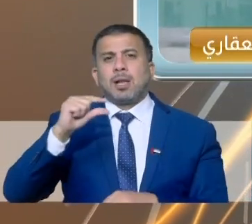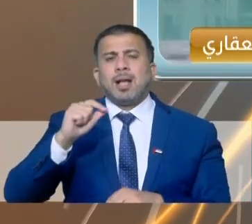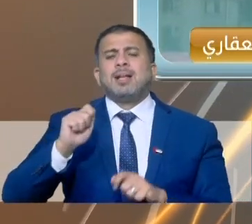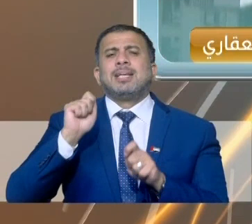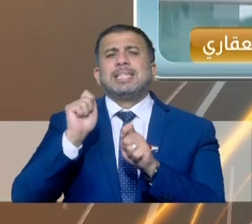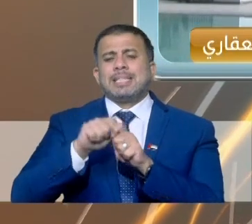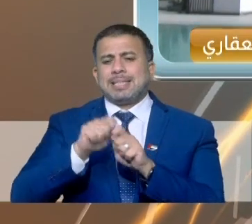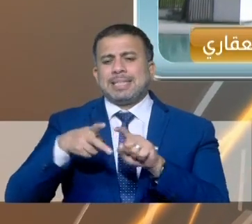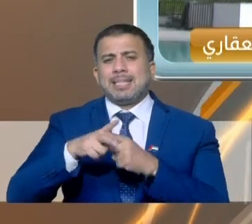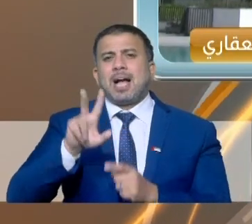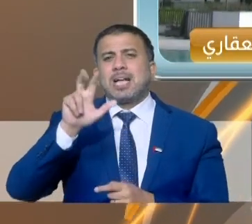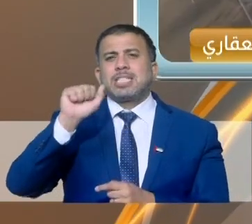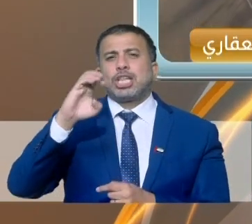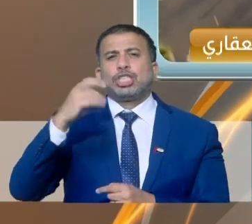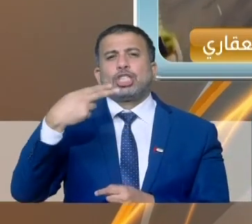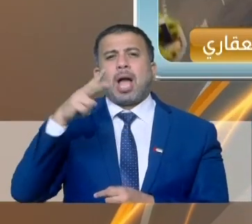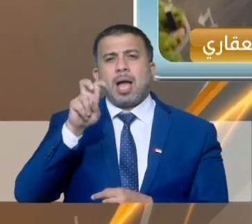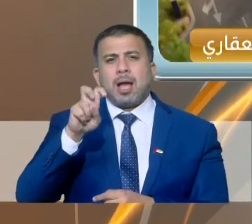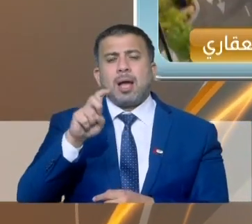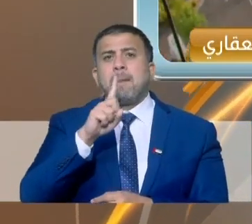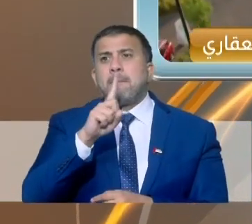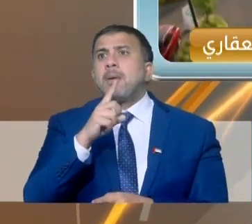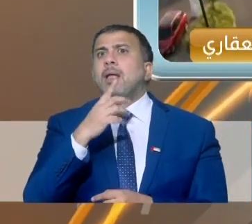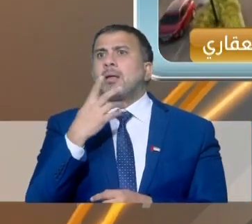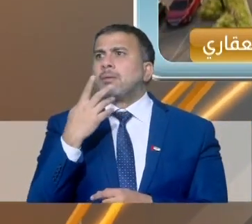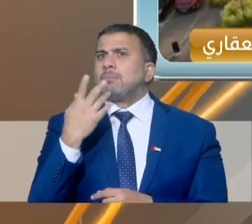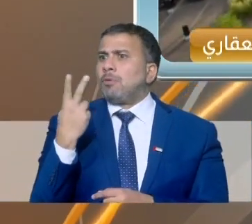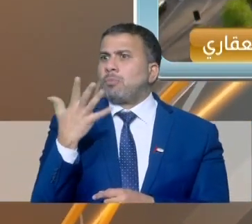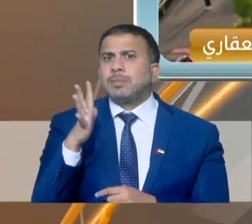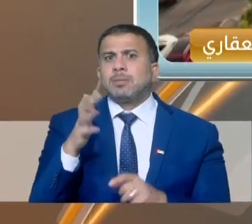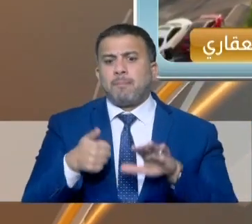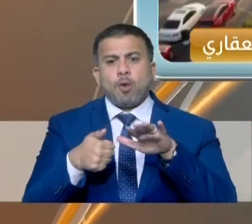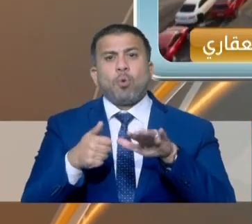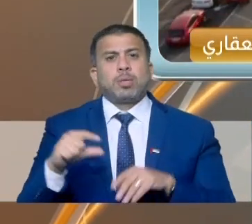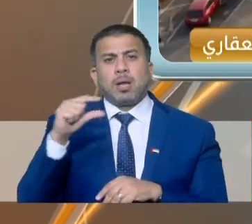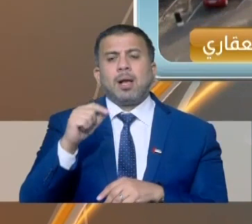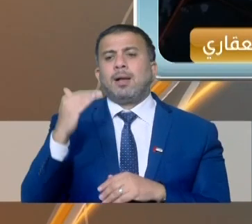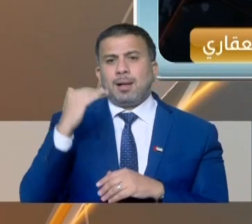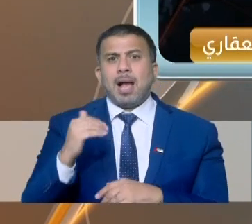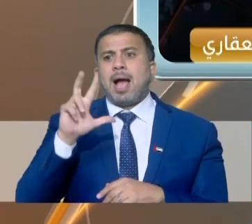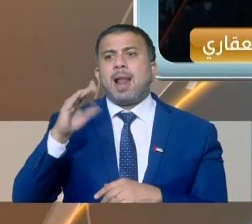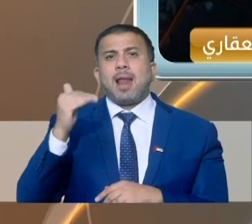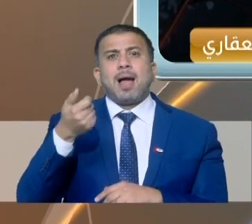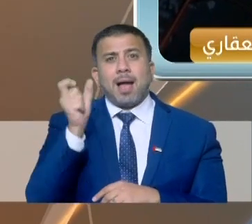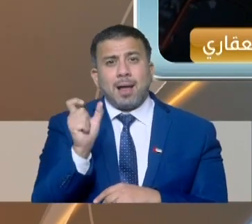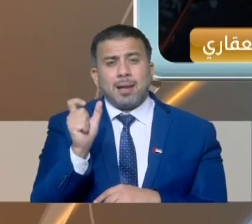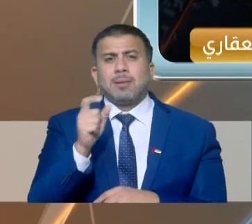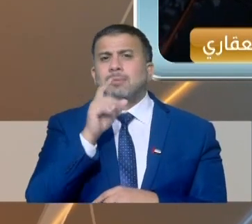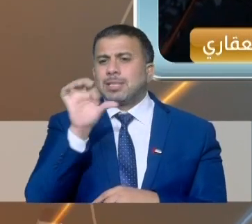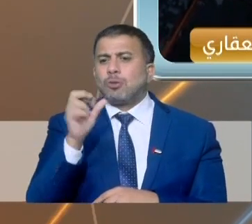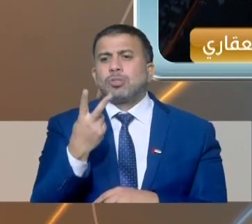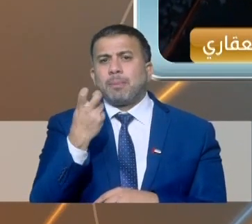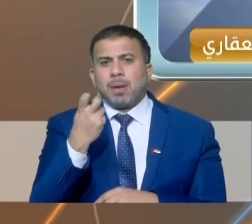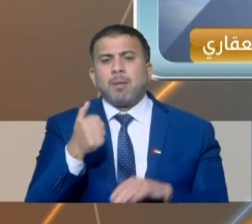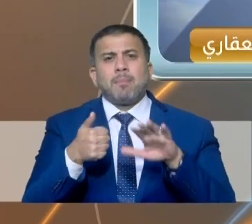ب 152 مليون درهم، ثم منطقة الخان ب 79 مليون درهم،